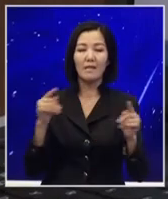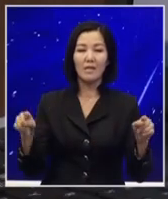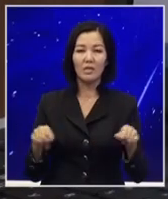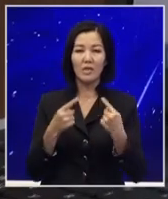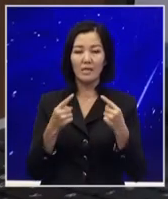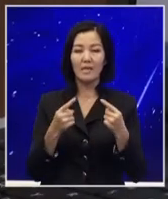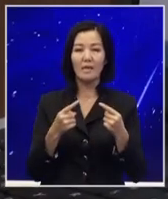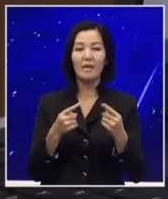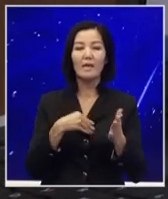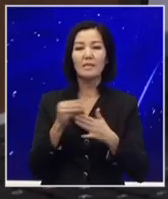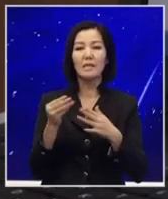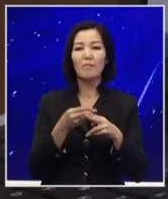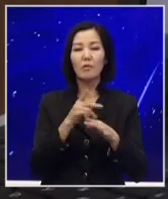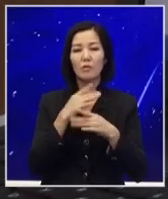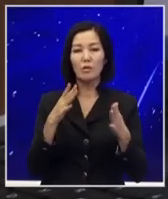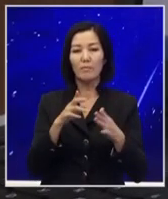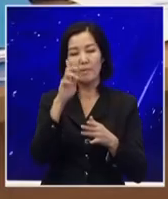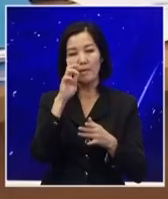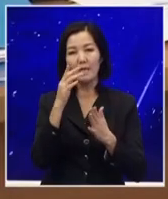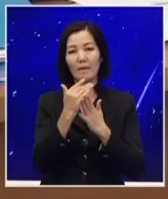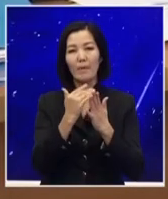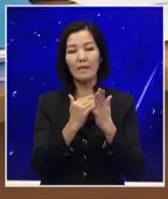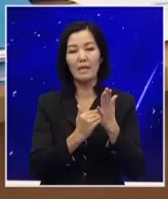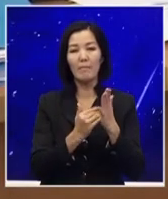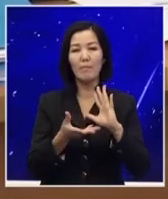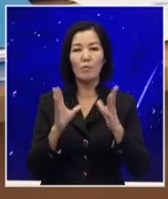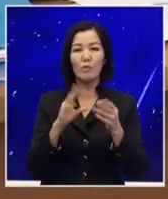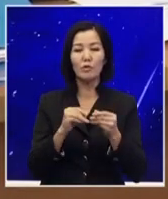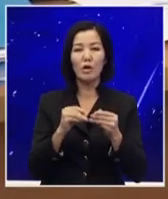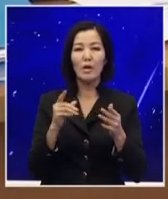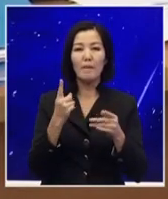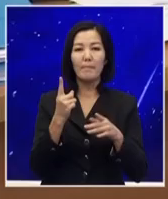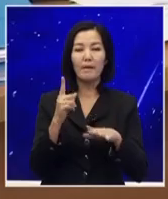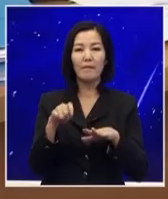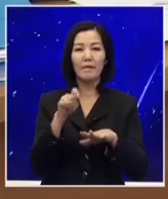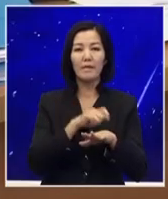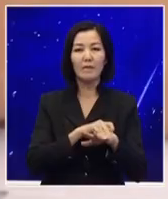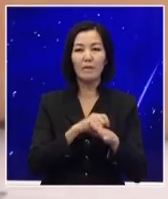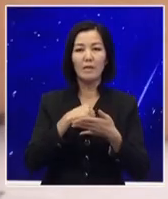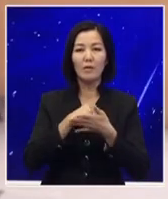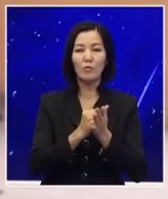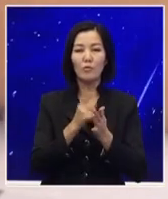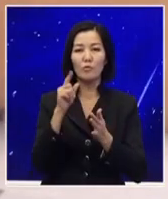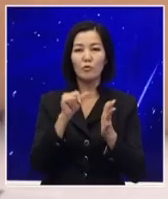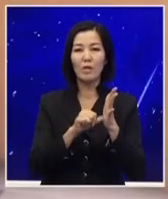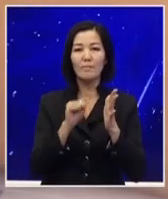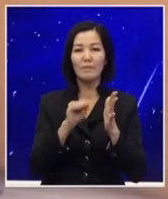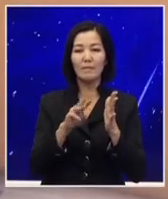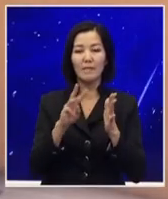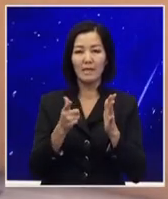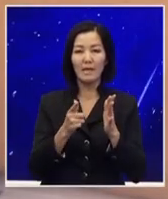жанданыпты. Айтайық, Талдықорғанда мемлекеттік бағдарлама бойынша пәтер шаршы метрінің бекітілген құны 160 мың